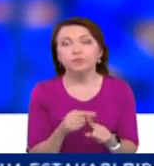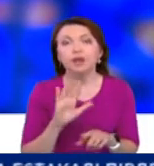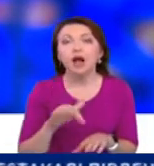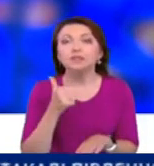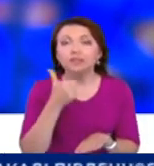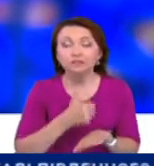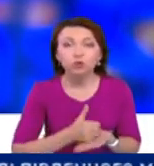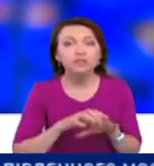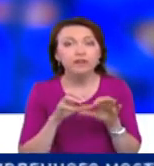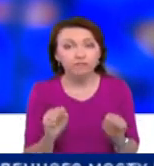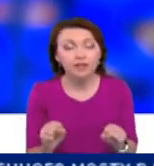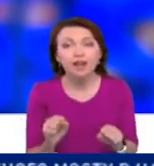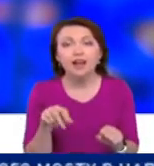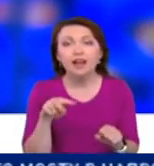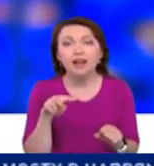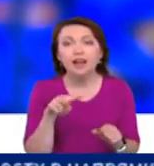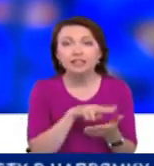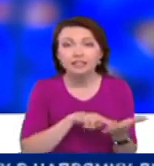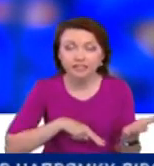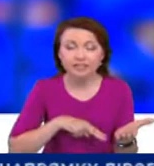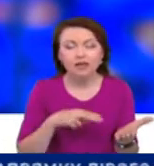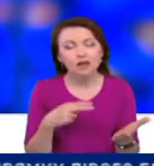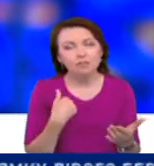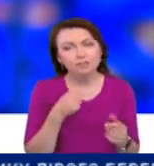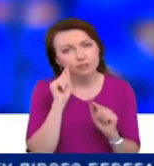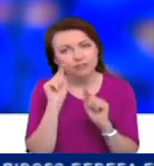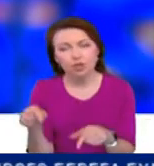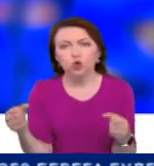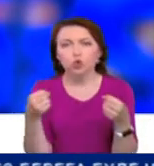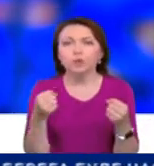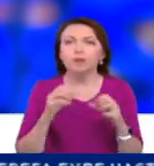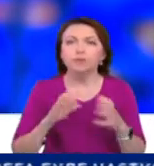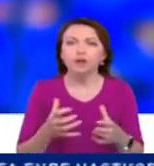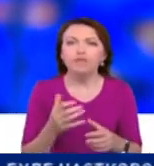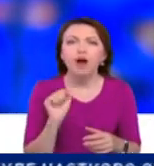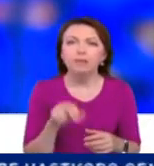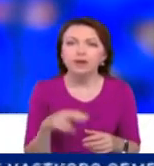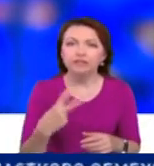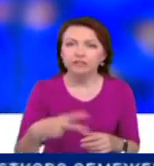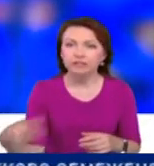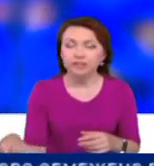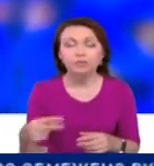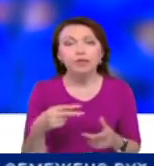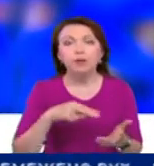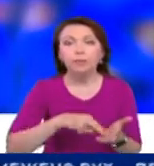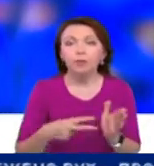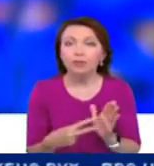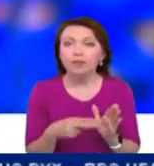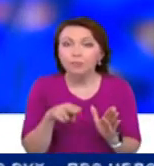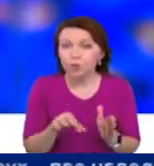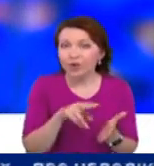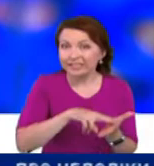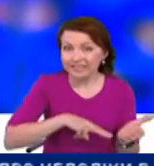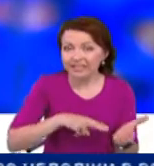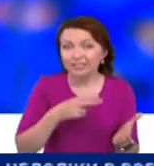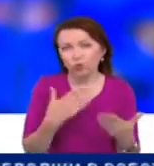основное завоевание лицензии мы ставим на Кубок мира, который будет в апреле 2020. И учитывая то, что мы план по лицензиям этого